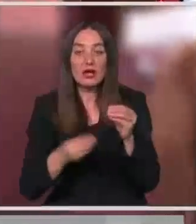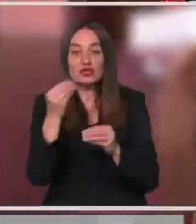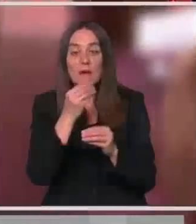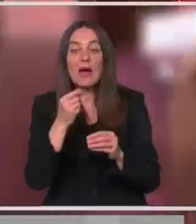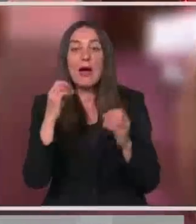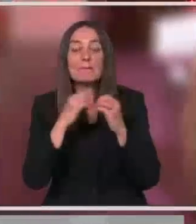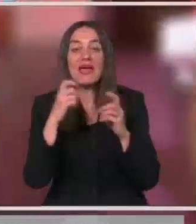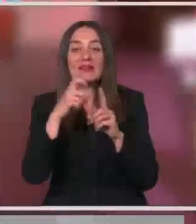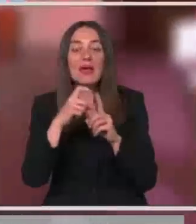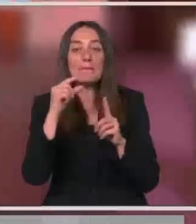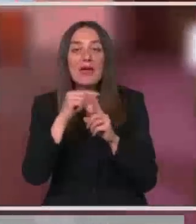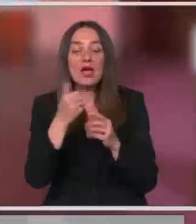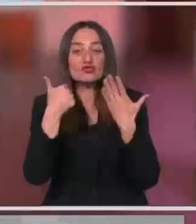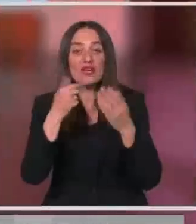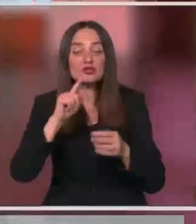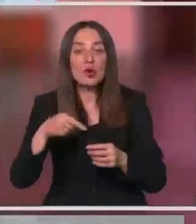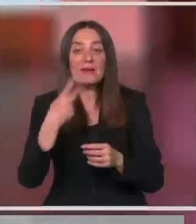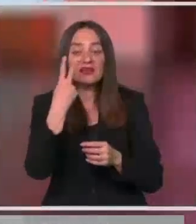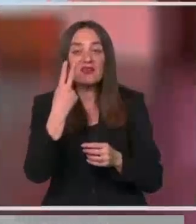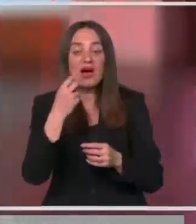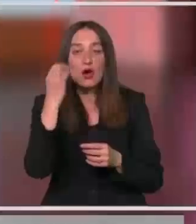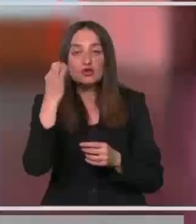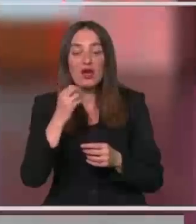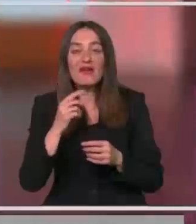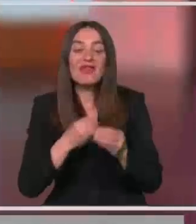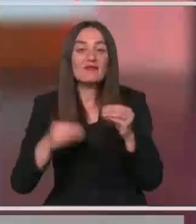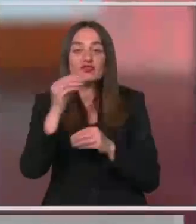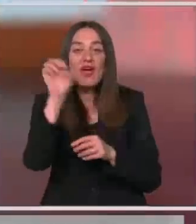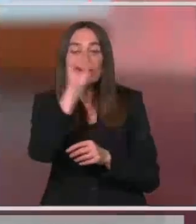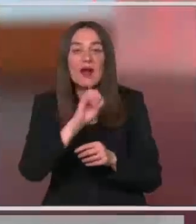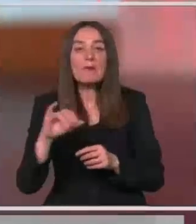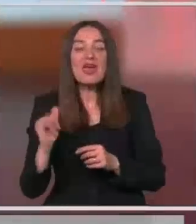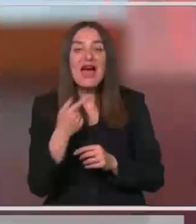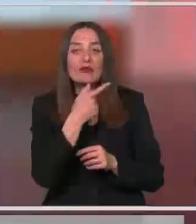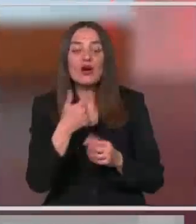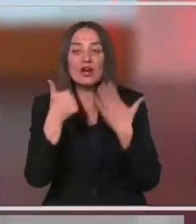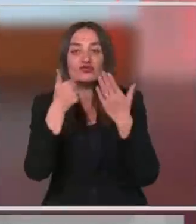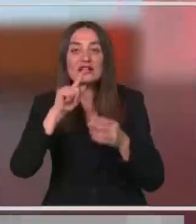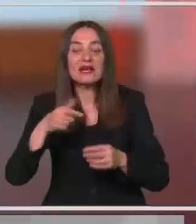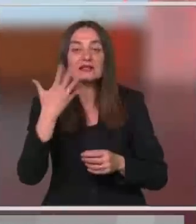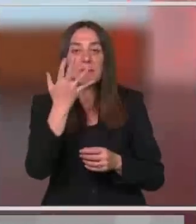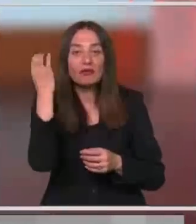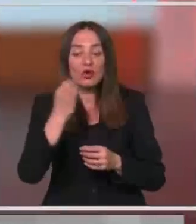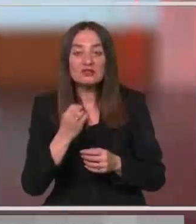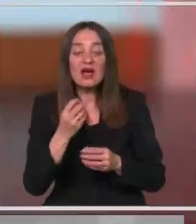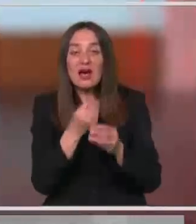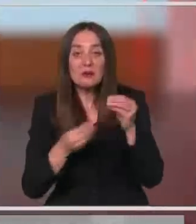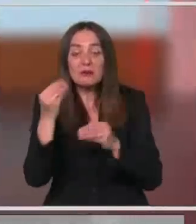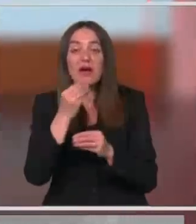BDP-a 6,2%, najviše u Evropi. Stopa rasta u januaru 6,5%. U